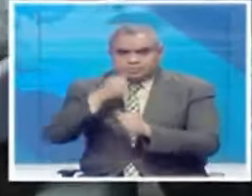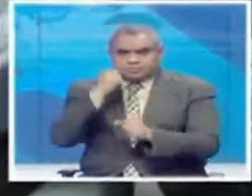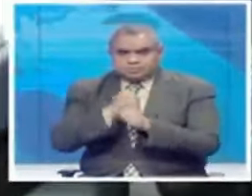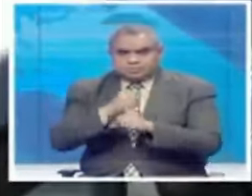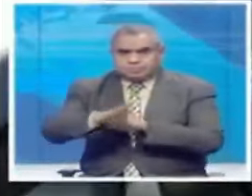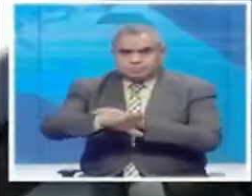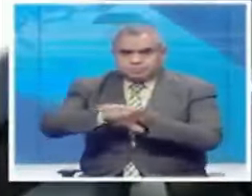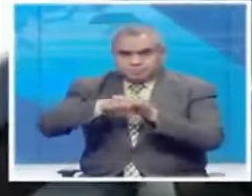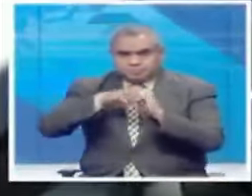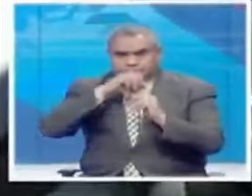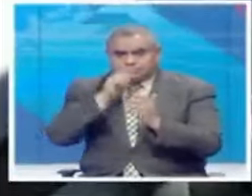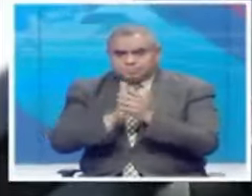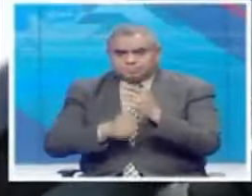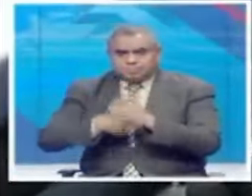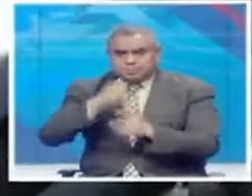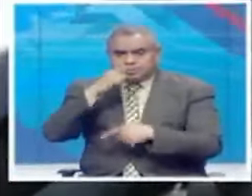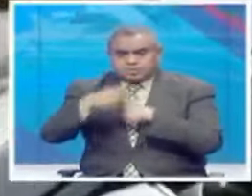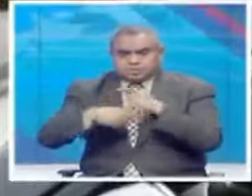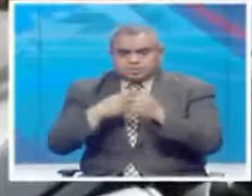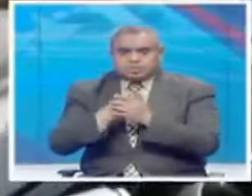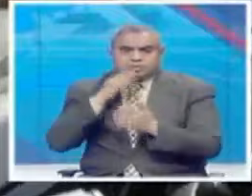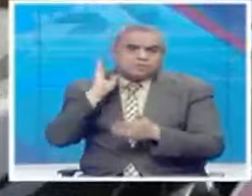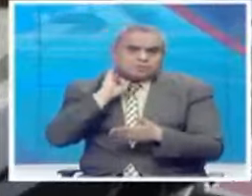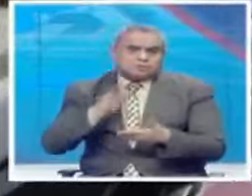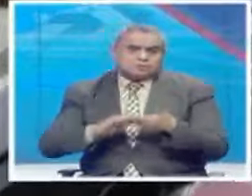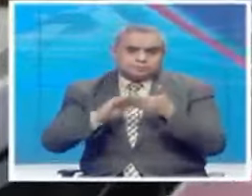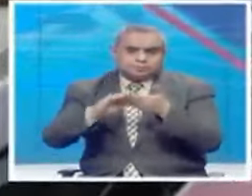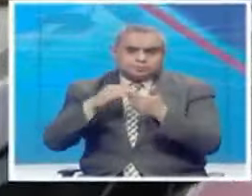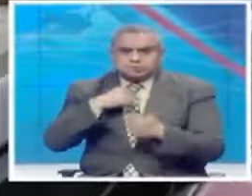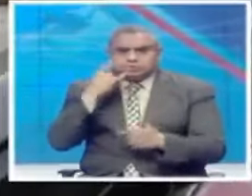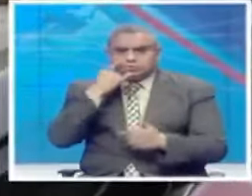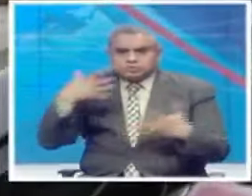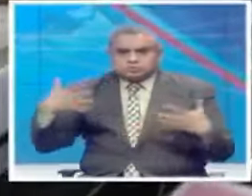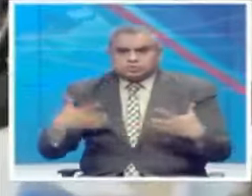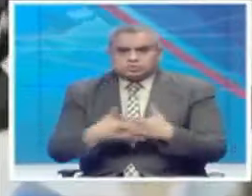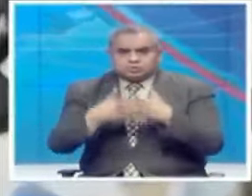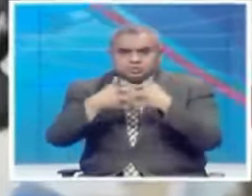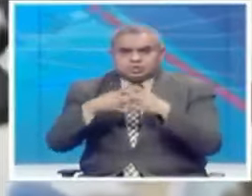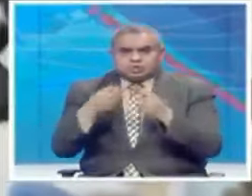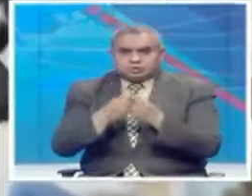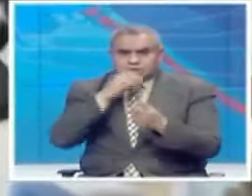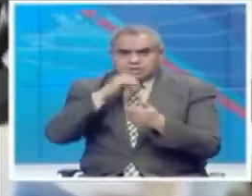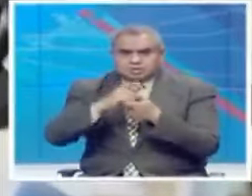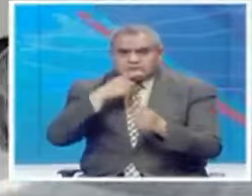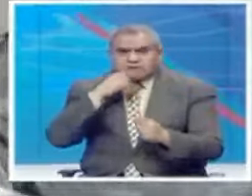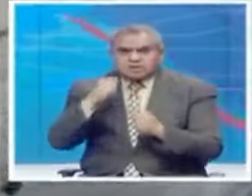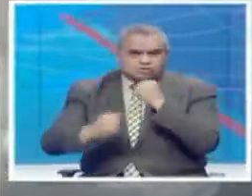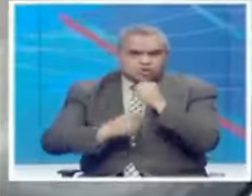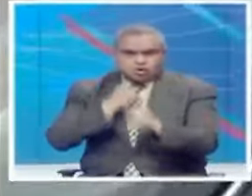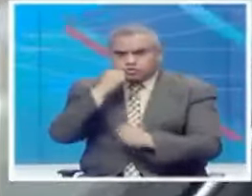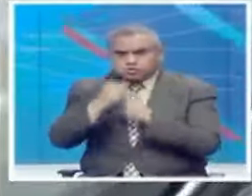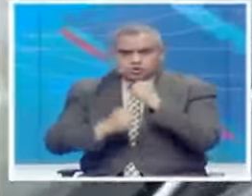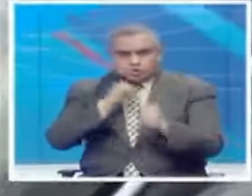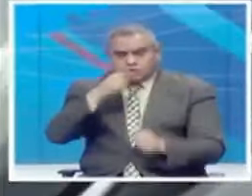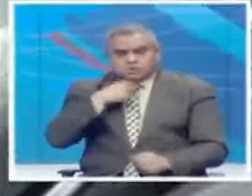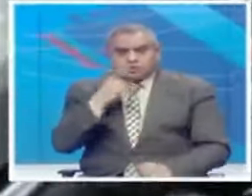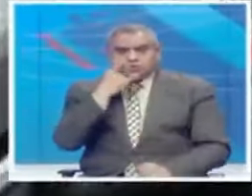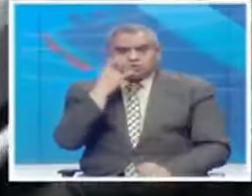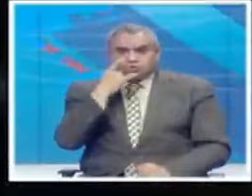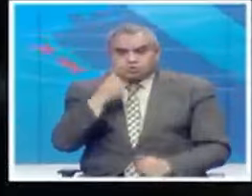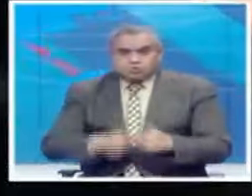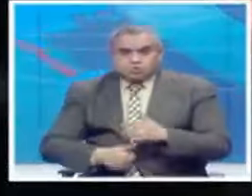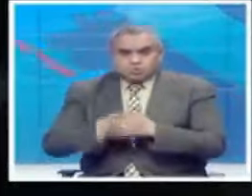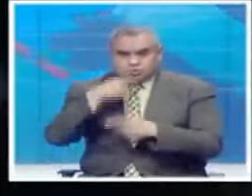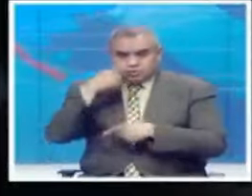مرفوع وسط النار بيفوق. الشعب اللي في وقت الشده دايما عارف